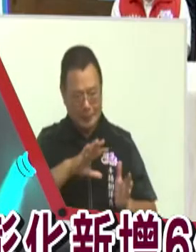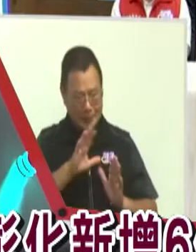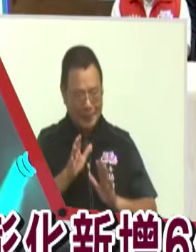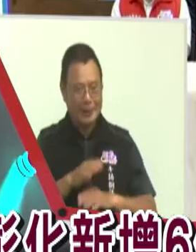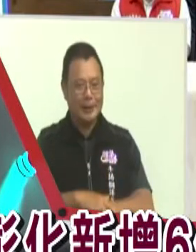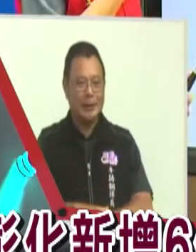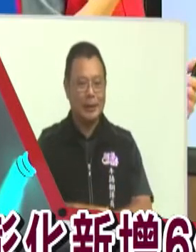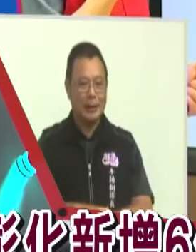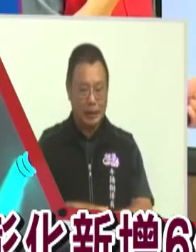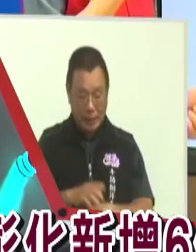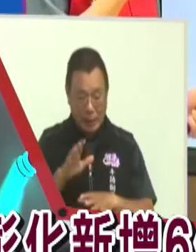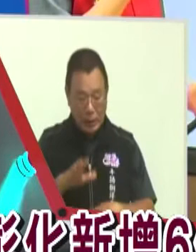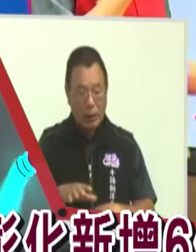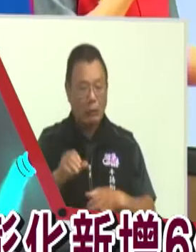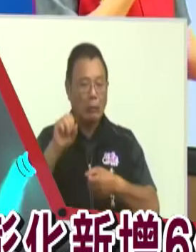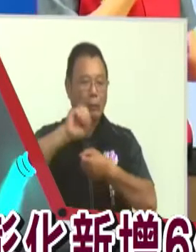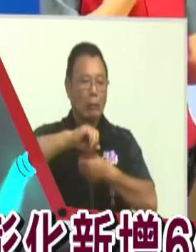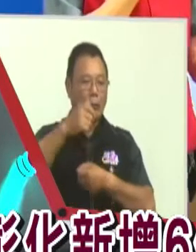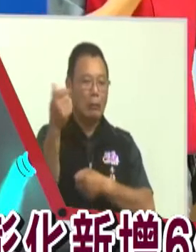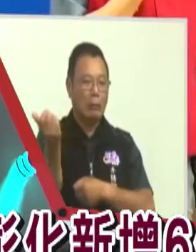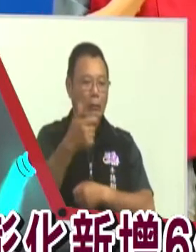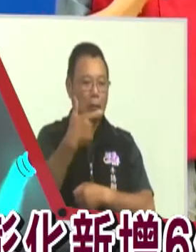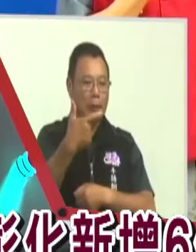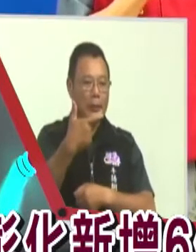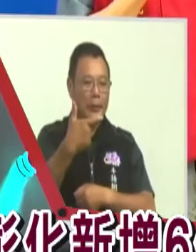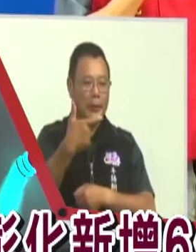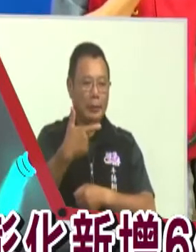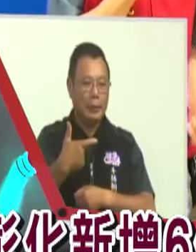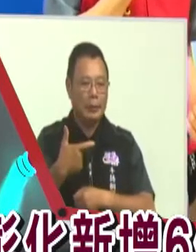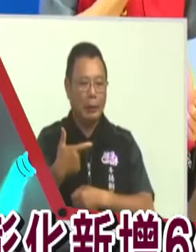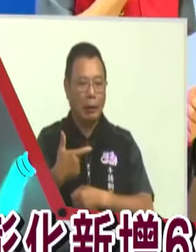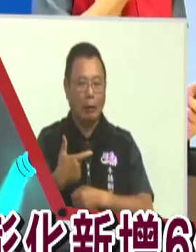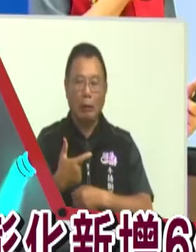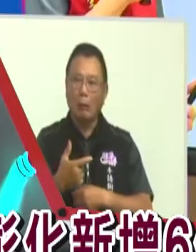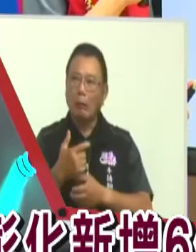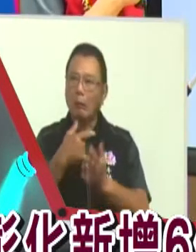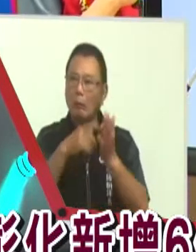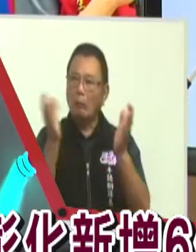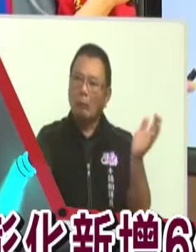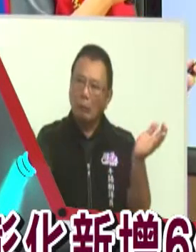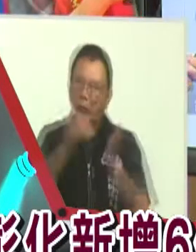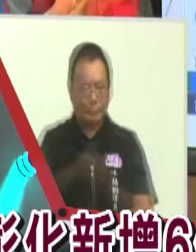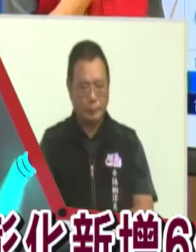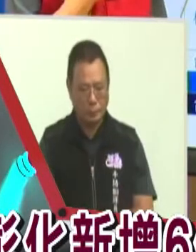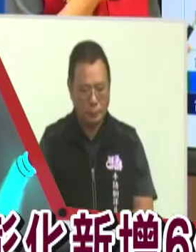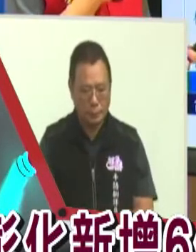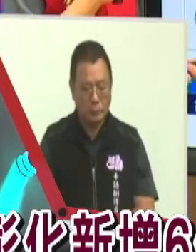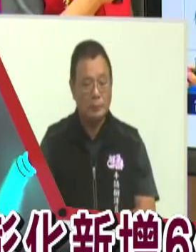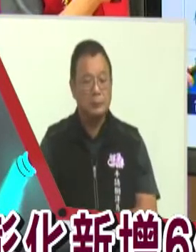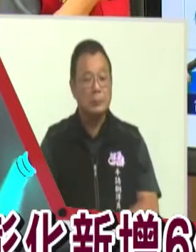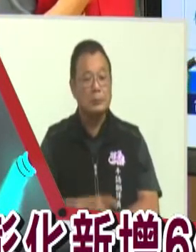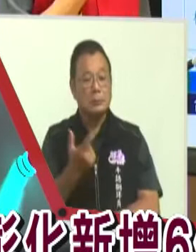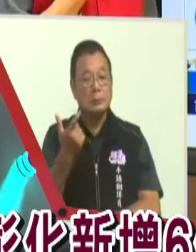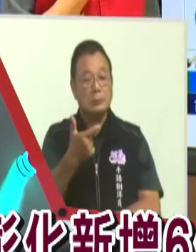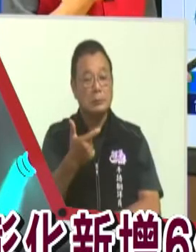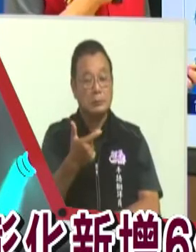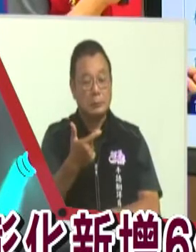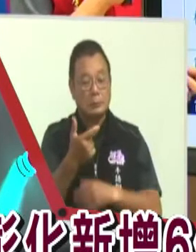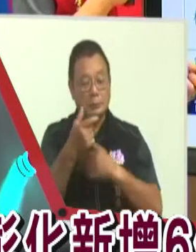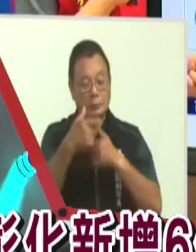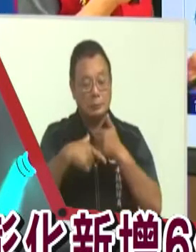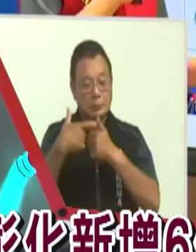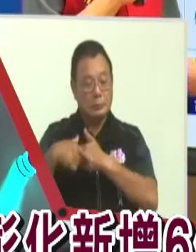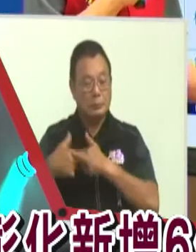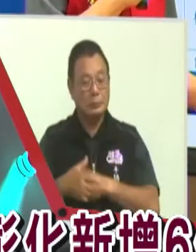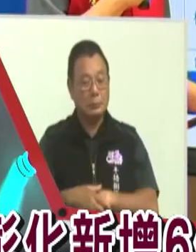本土新增确诊人数主要也是集中伫新北甲台北。从化县的部分，今仔日新增加6例，总